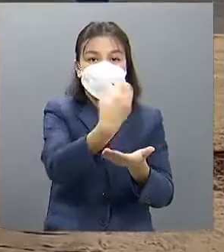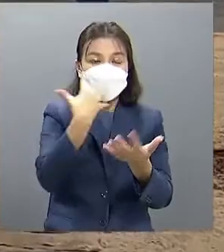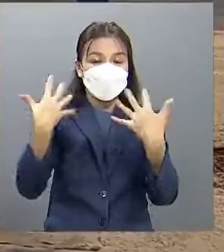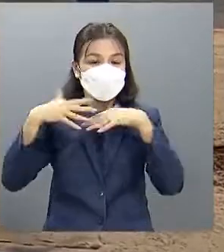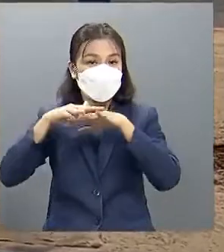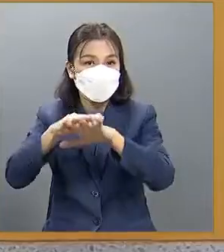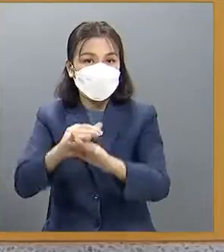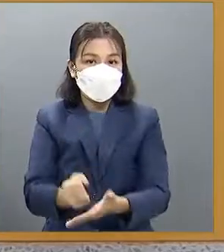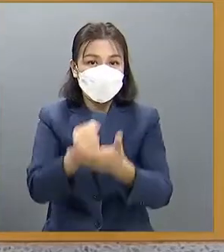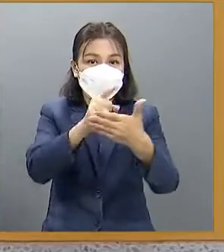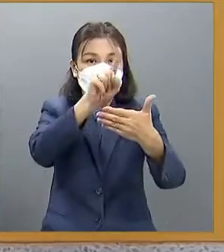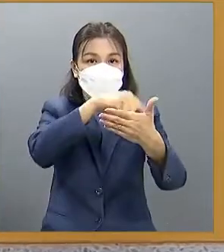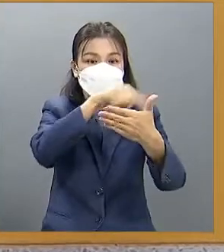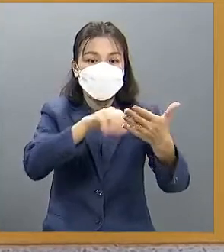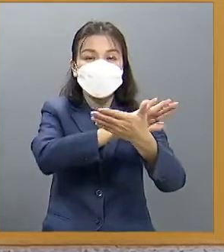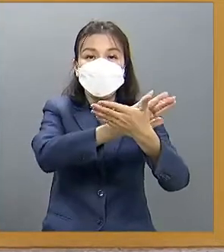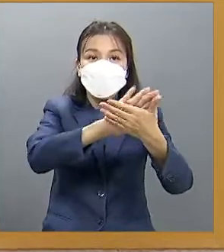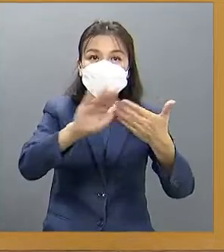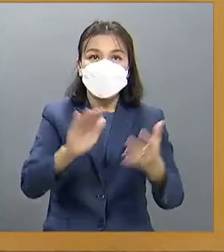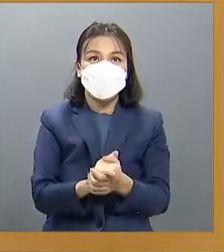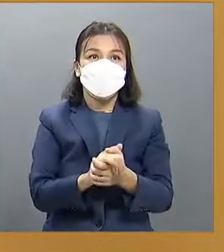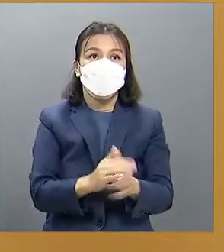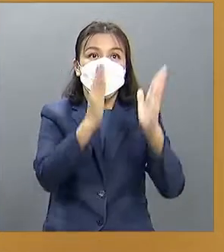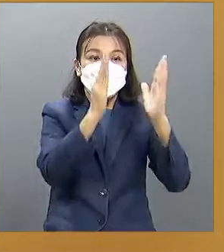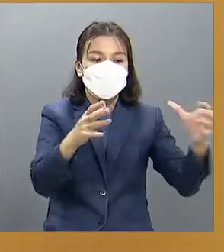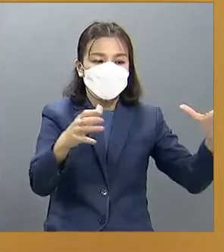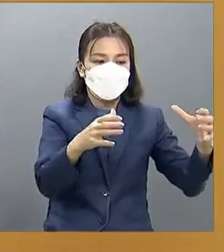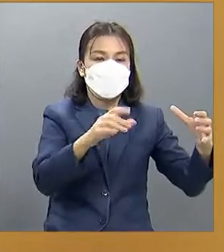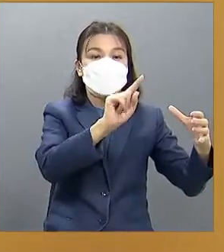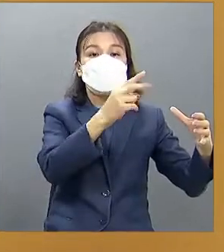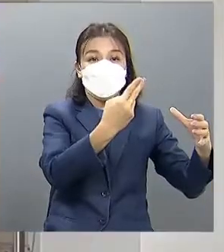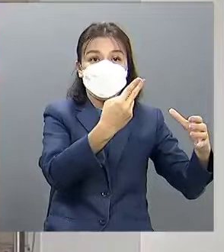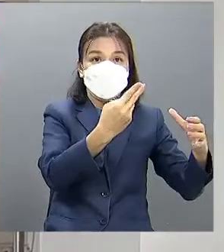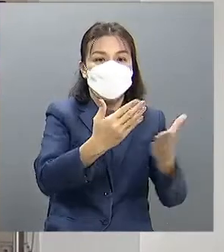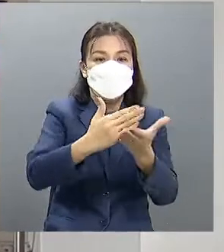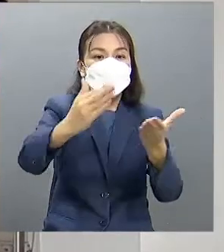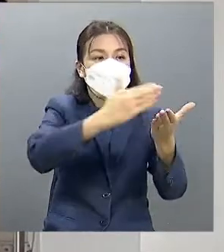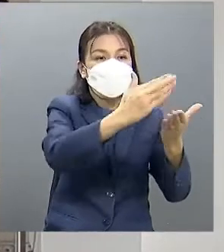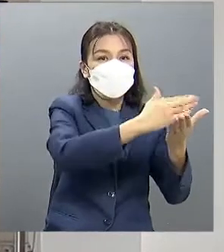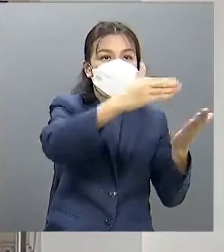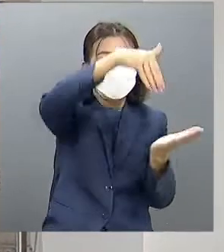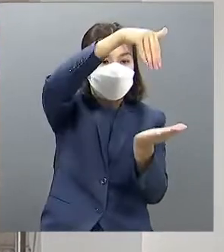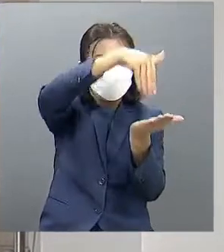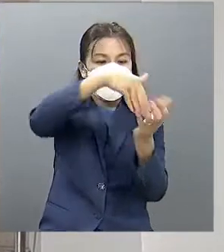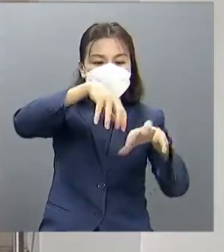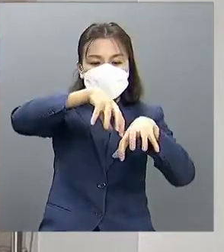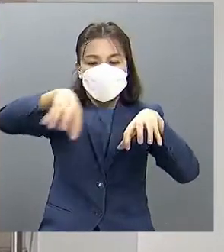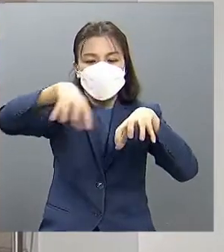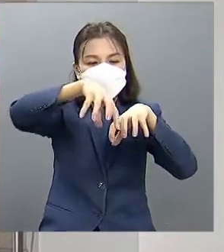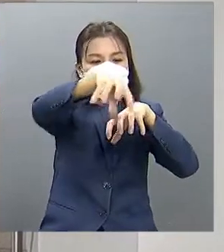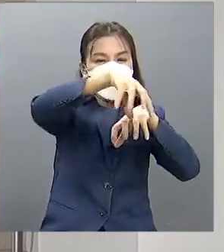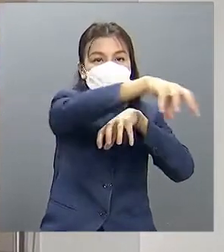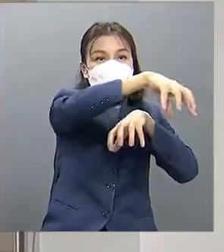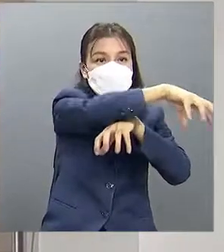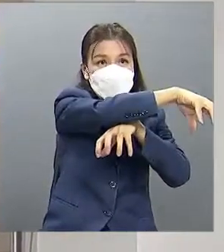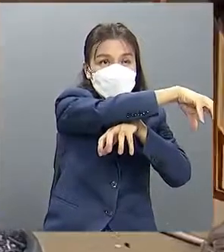ร้อยจัดกำลังประมาณ 10,000 คนแยกออกเป็นส่วนกลางและหน่วยเลือกตั้งของแต่ละจังหวัดและทีมพนักงานส